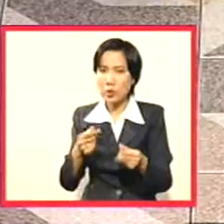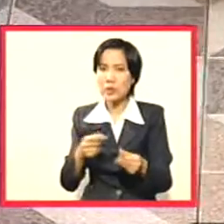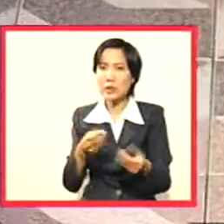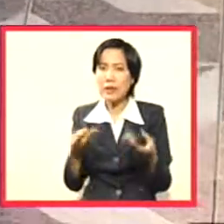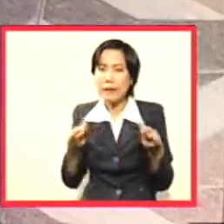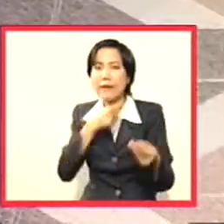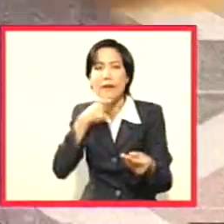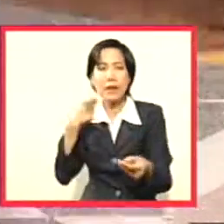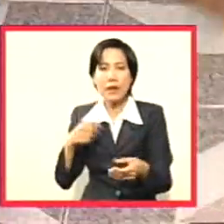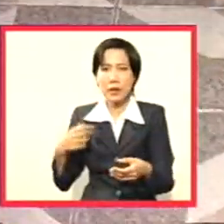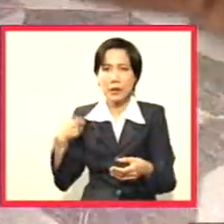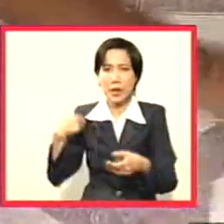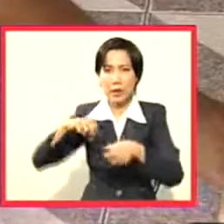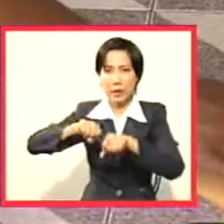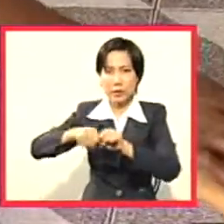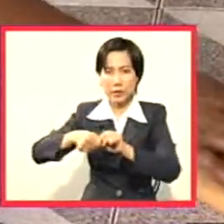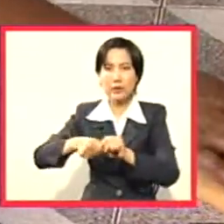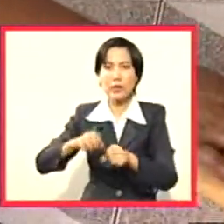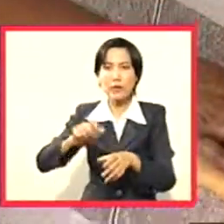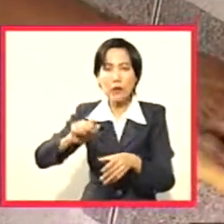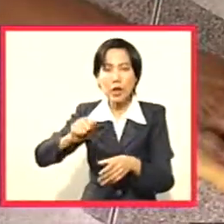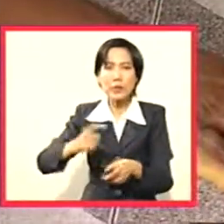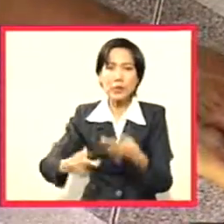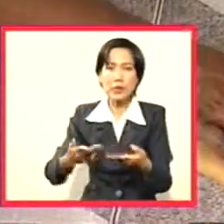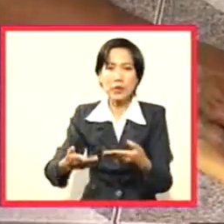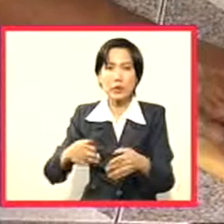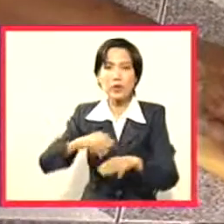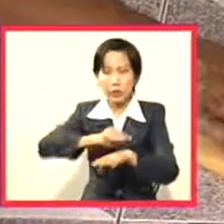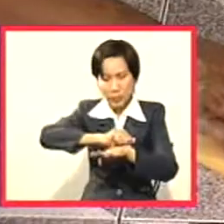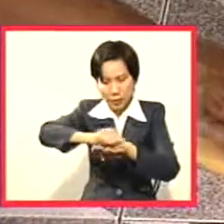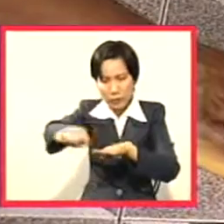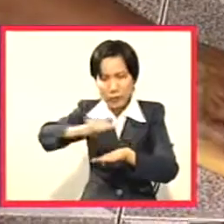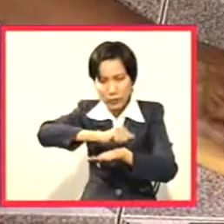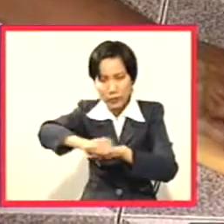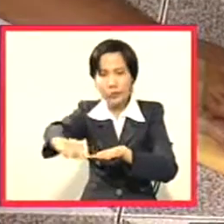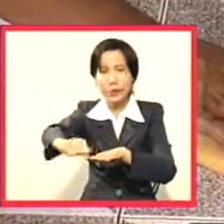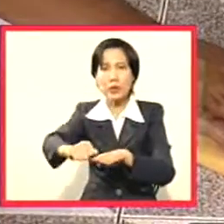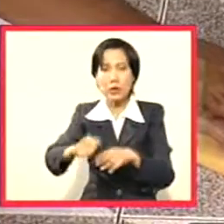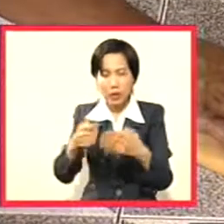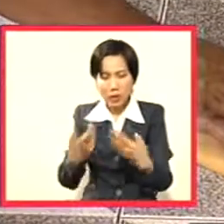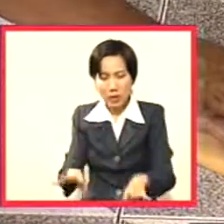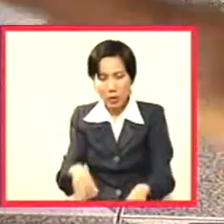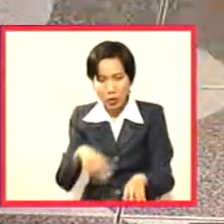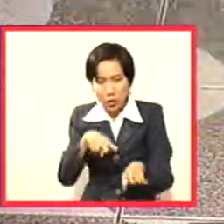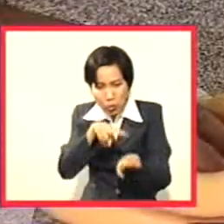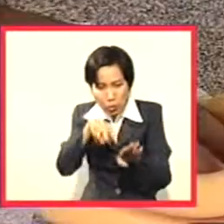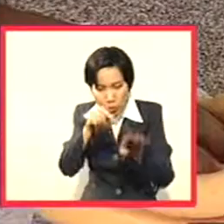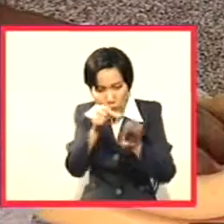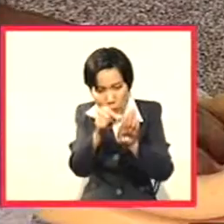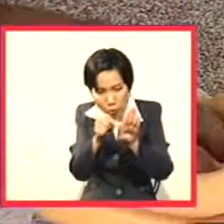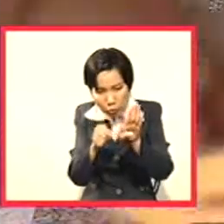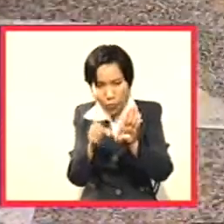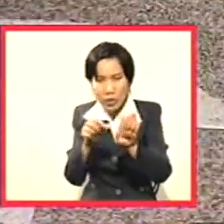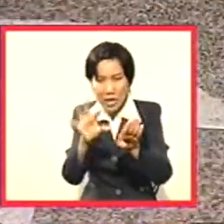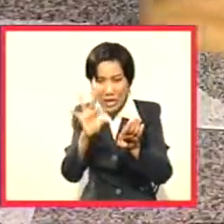การใช้ผ้าสะอาดหรือฟองน้ำชุบน้ำเช็ดทำความสะอาดขณะเดียวกันก็ ็ต้องตรวจสอบแนวร่องกระเบื้องอย่าให้มี